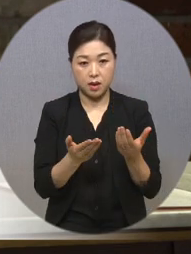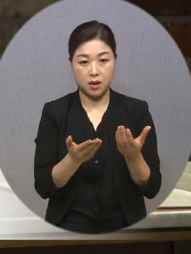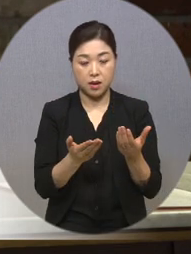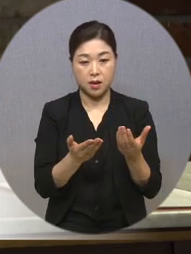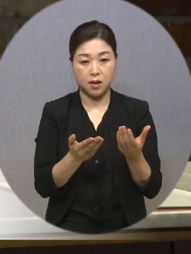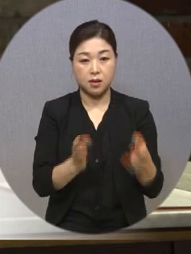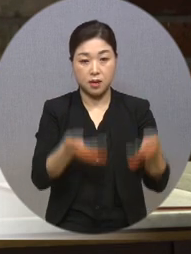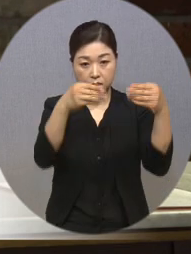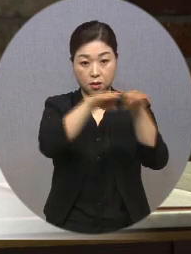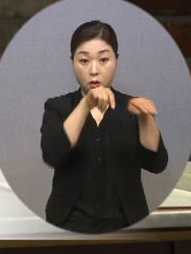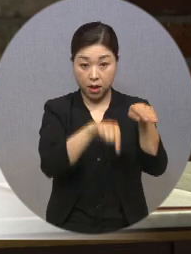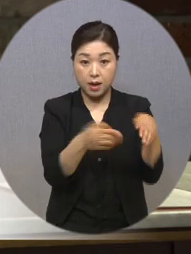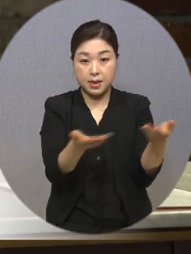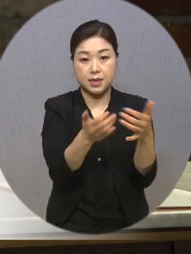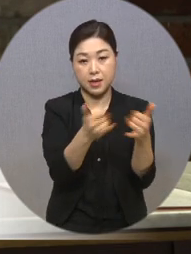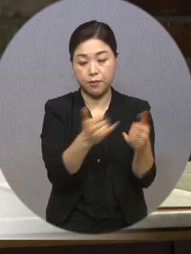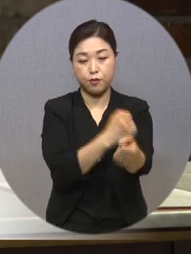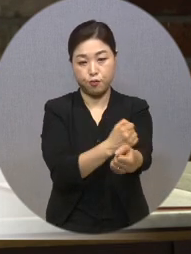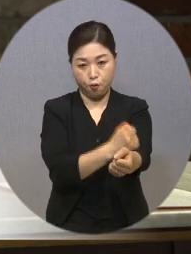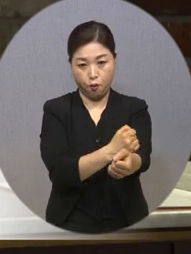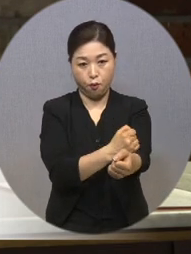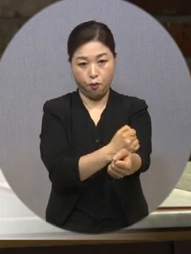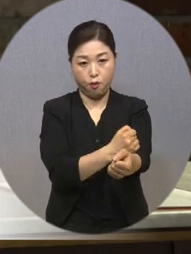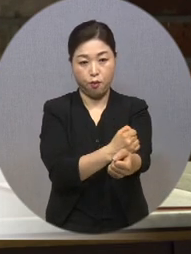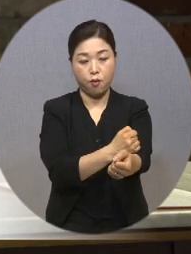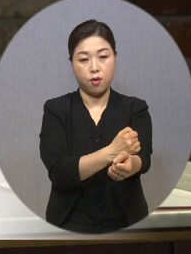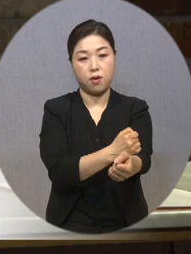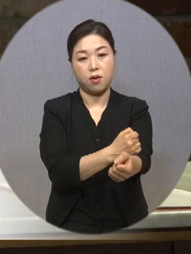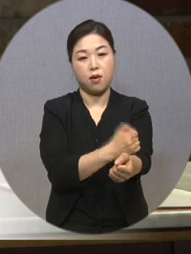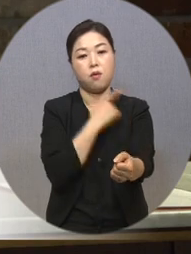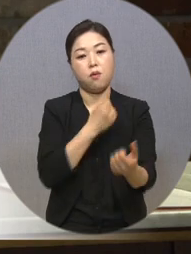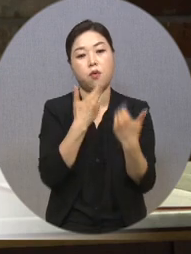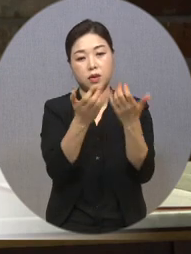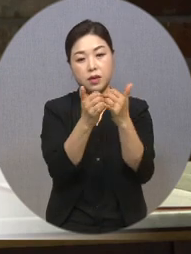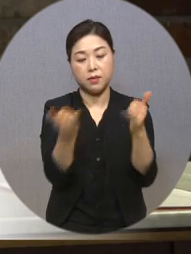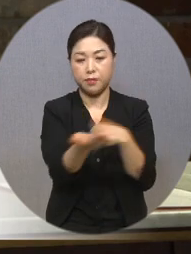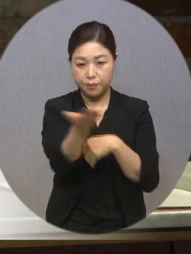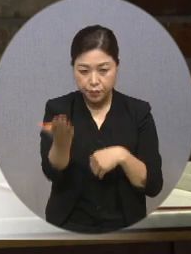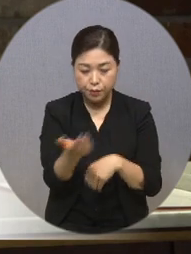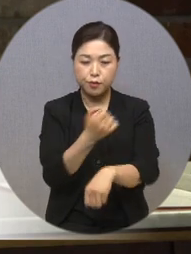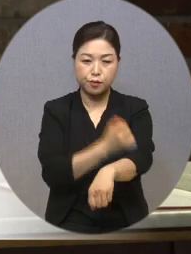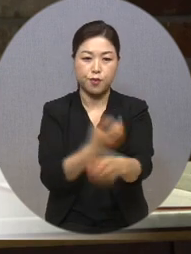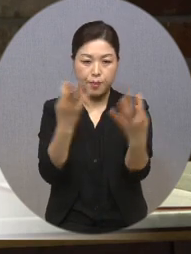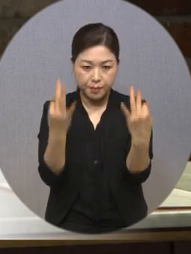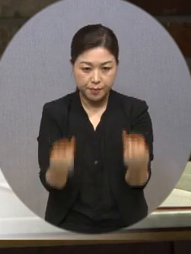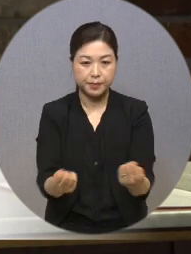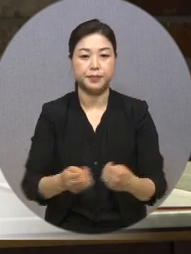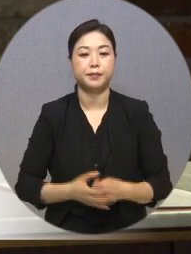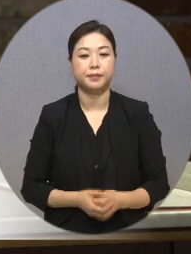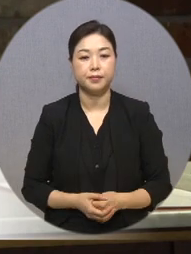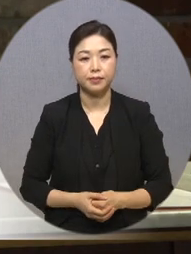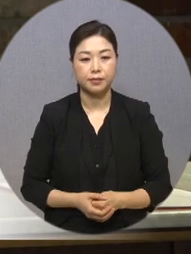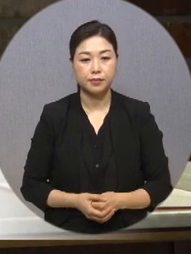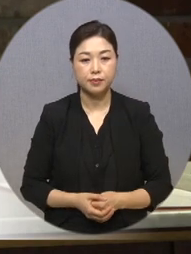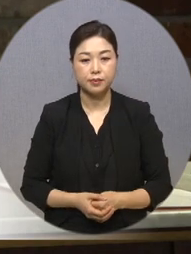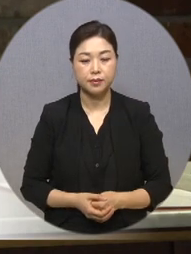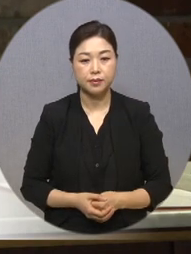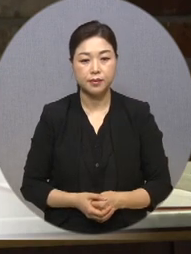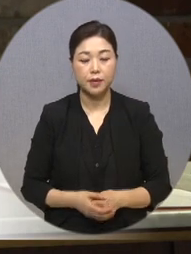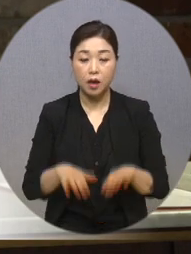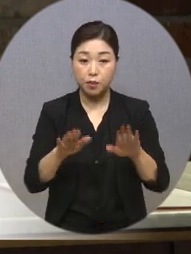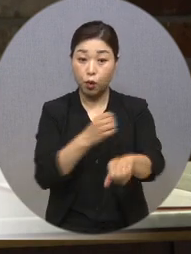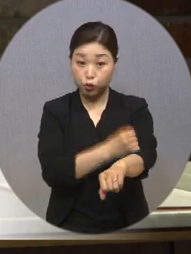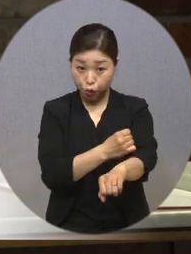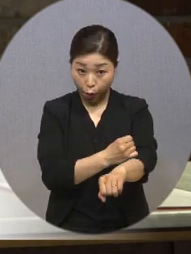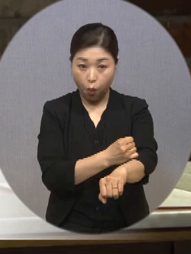센터 지금 분들 고생 많으셨고 특히 좌우 봉사자 여러분들 고생 많으셨습니다 이건 고생은 덕분에